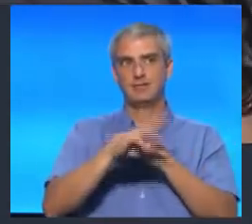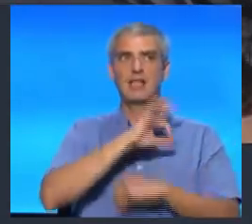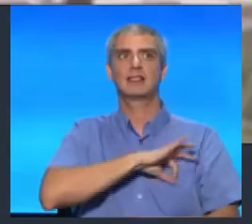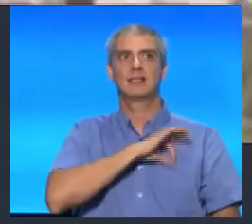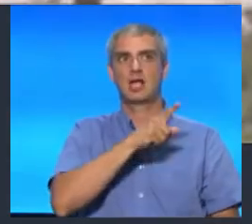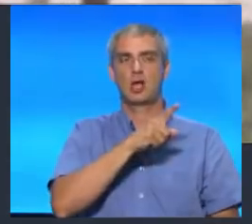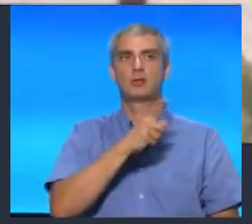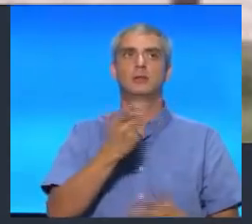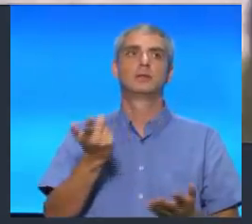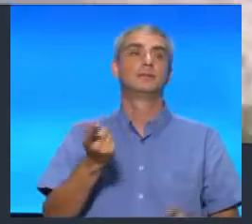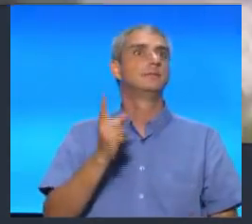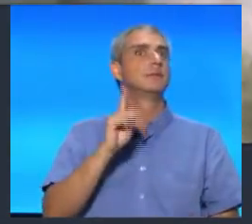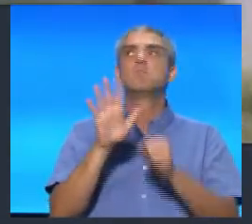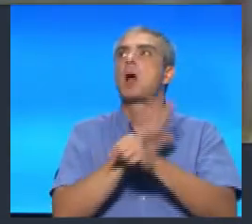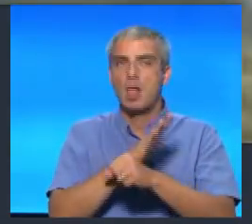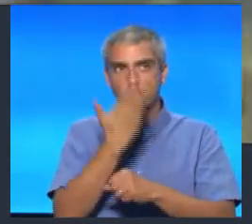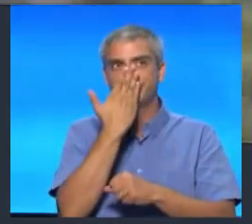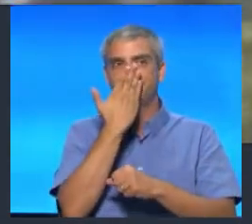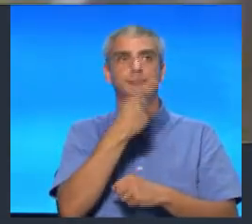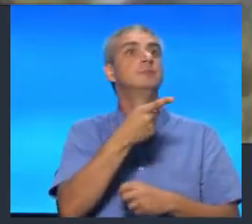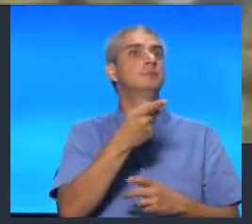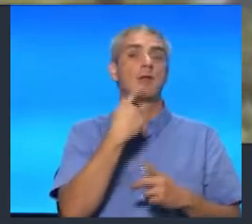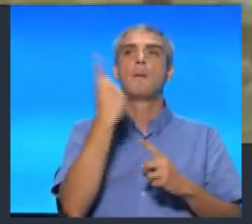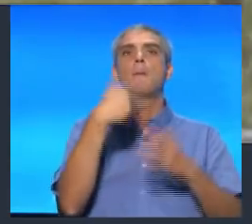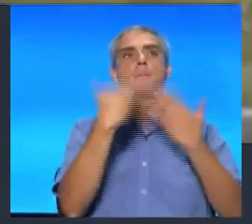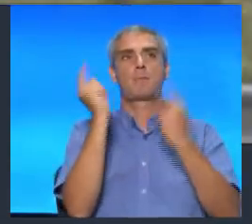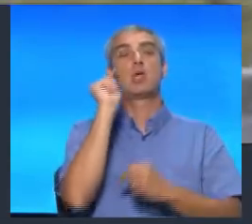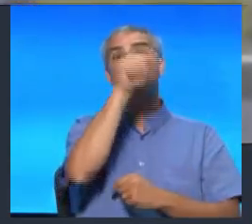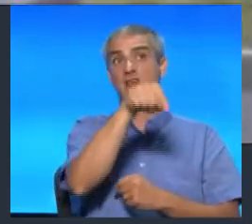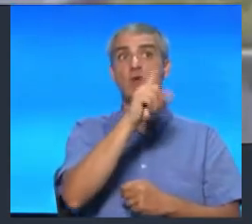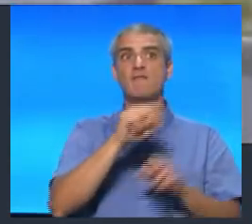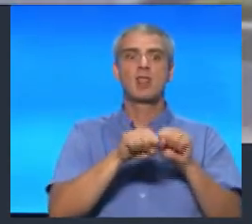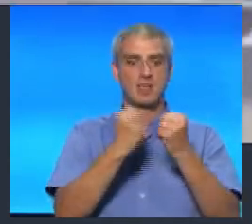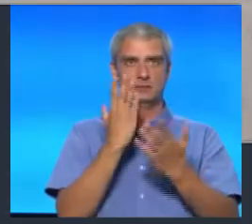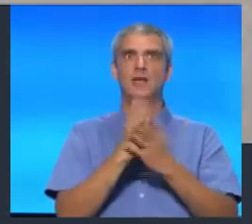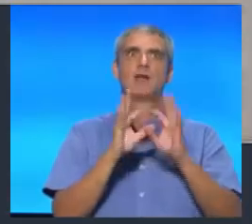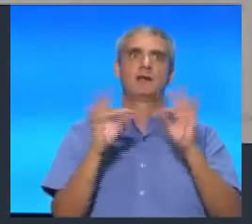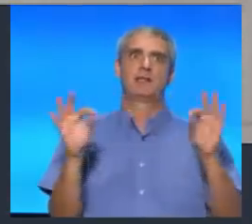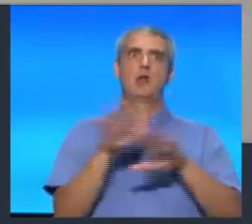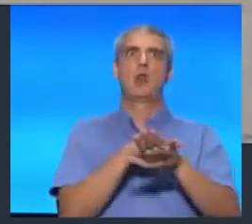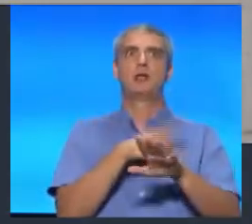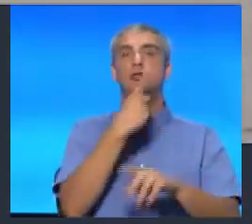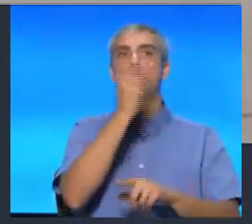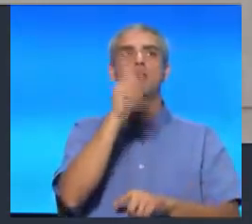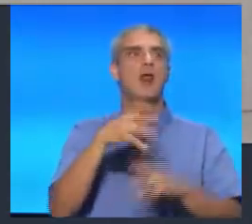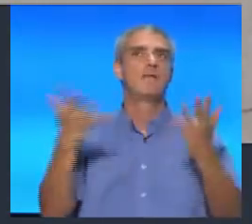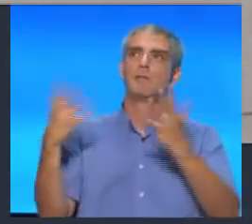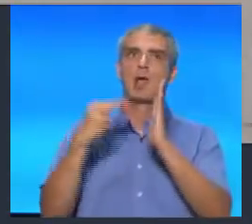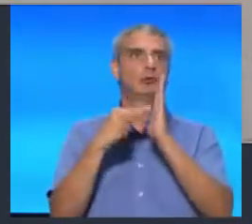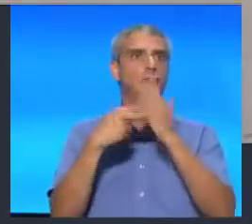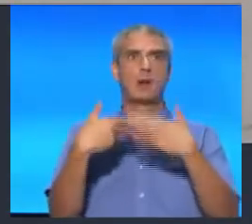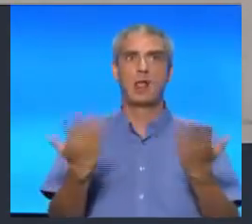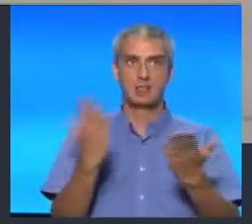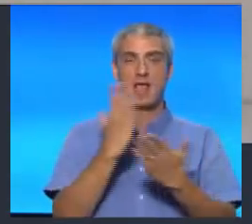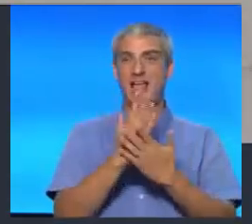filled. הסופה תגיע רק לפנות בוקר לפי שעון ישראל לאזורים האלה, אבל הנזקים כבר מורגשים, מאות אלפים כבר ללא חשמל, עד